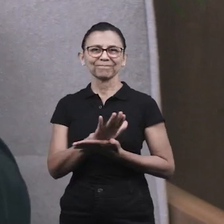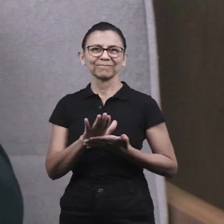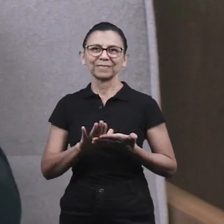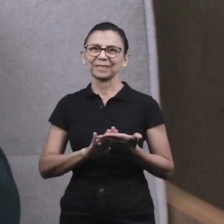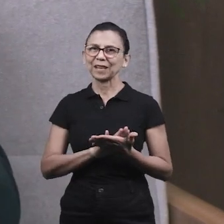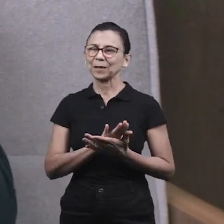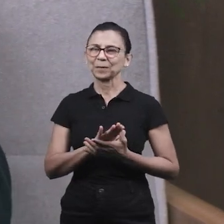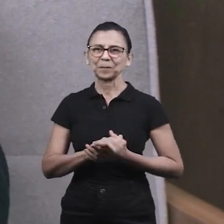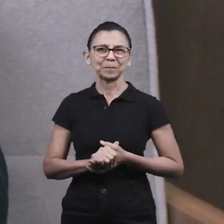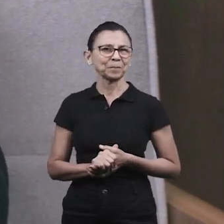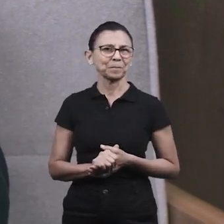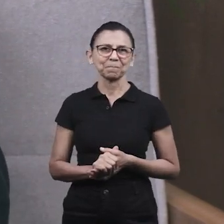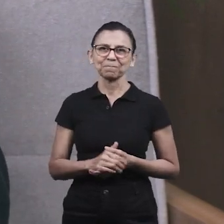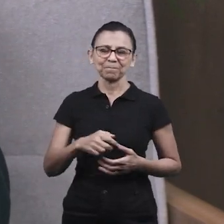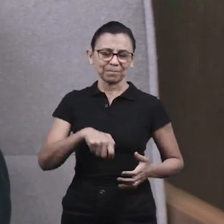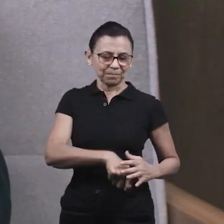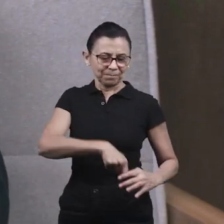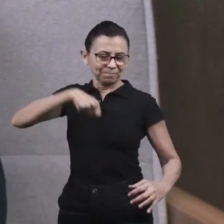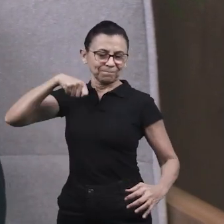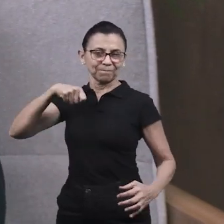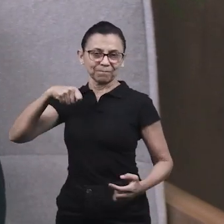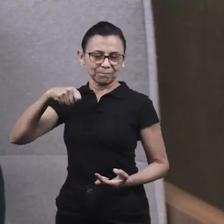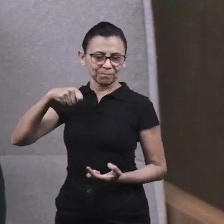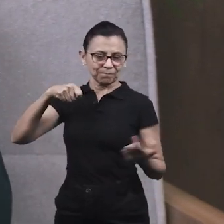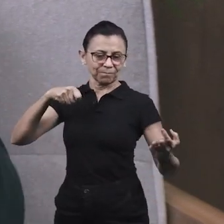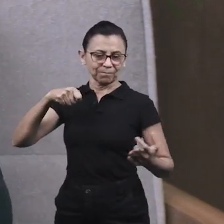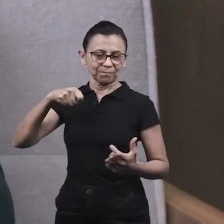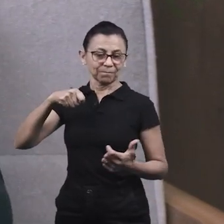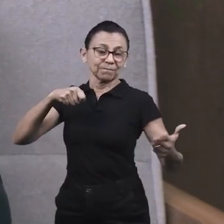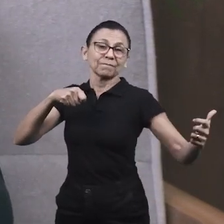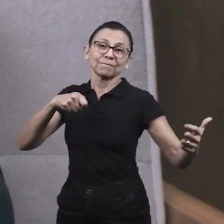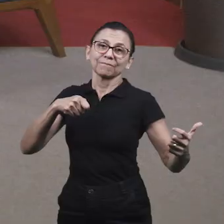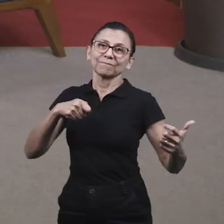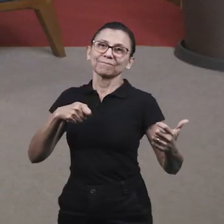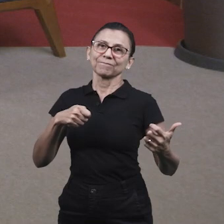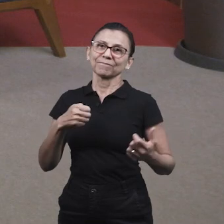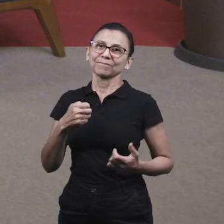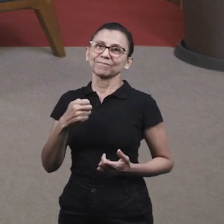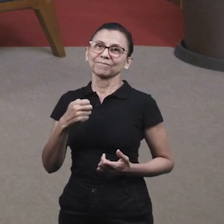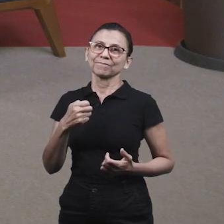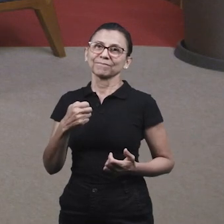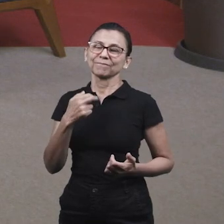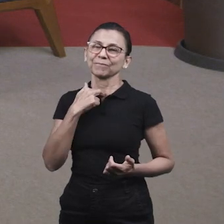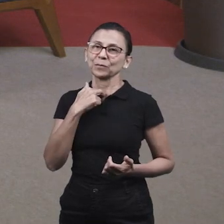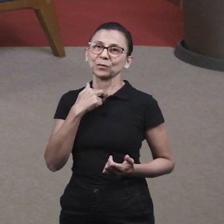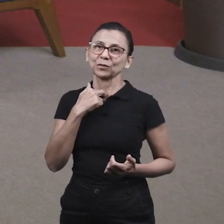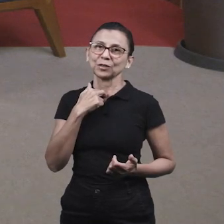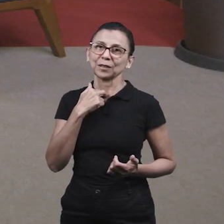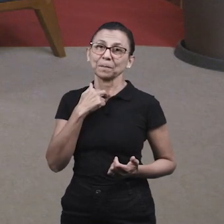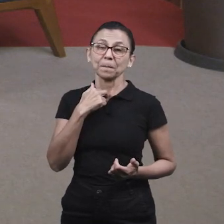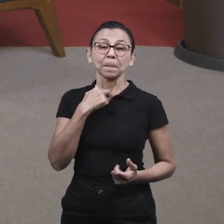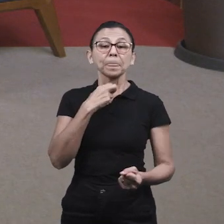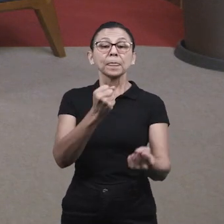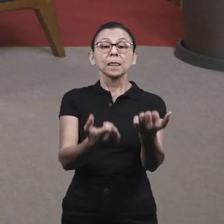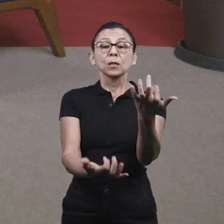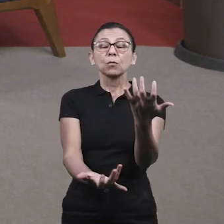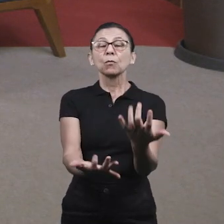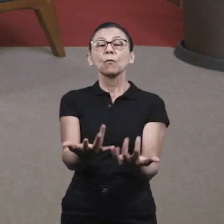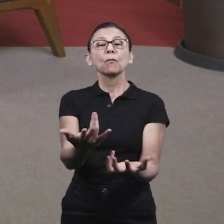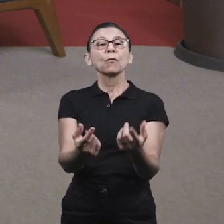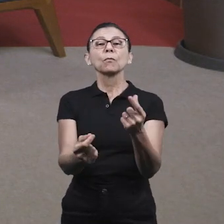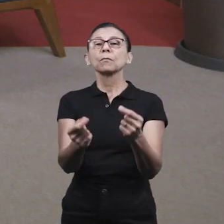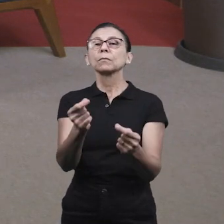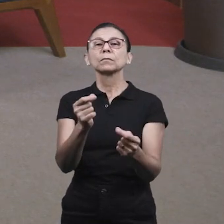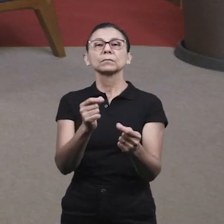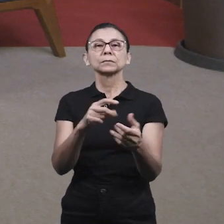sans le feu, hein, sans être chauffés dans le feu, les matériaux ne pouvaient pas être travaillés et prendre la forme de cette